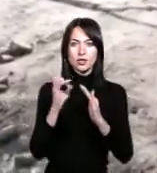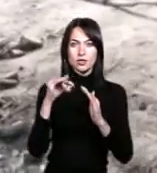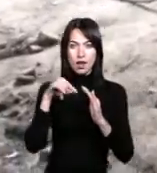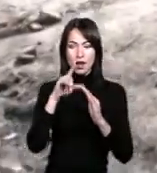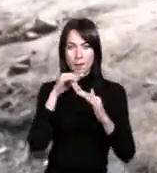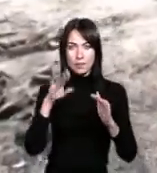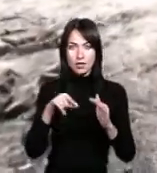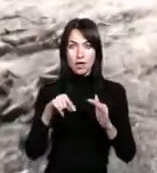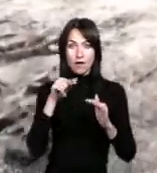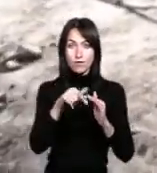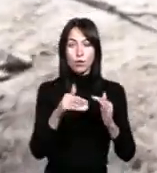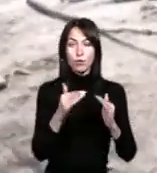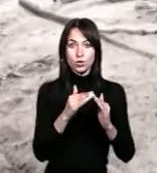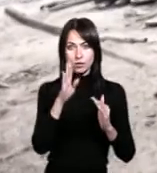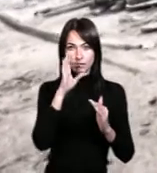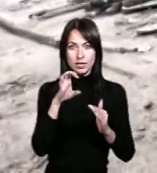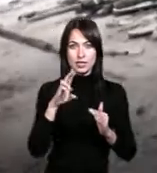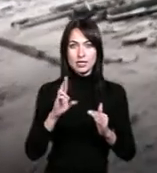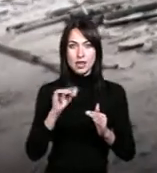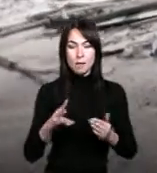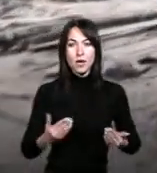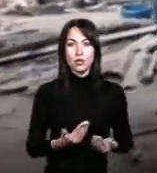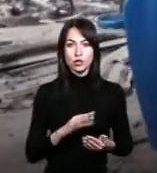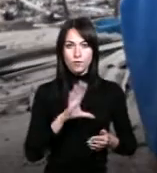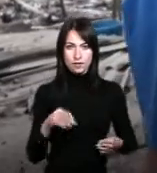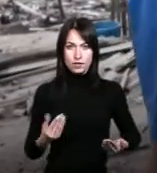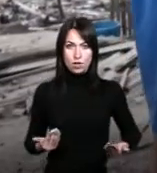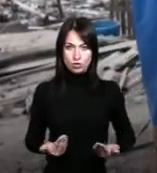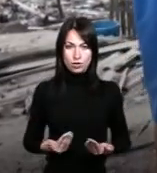будинку Степан прожив все життя. Мій батько тут жив,